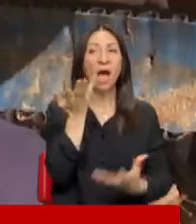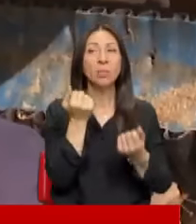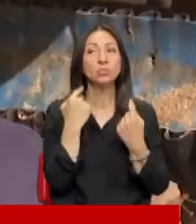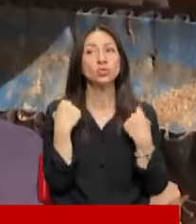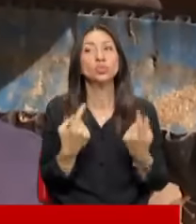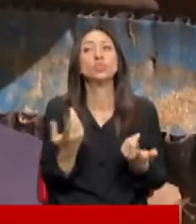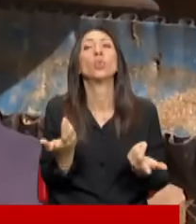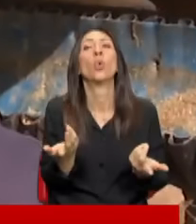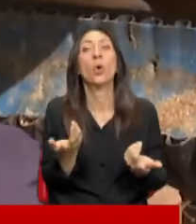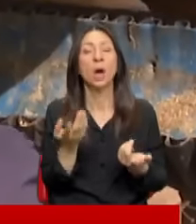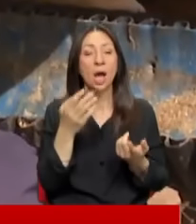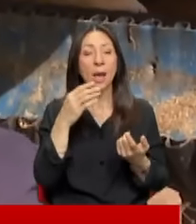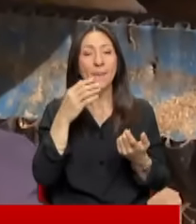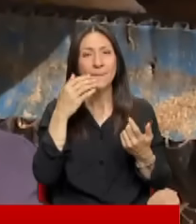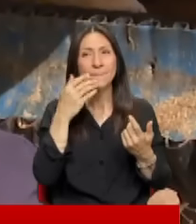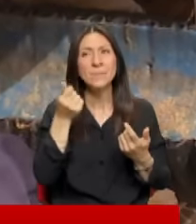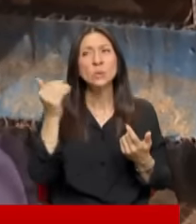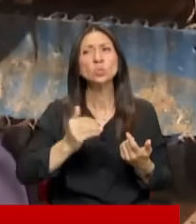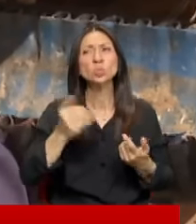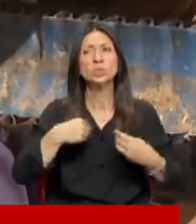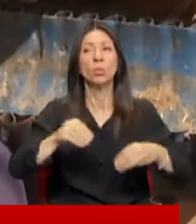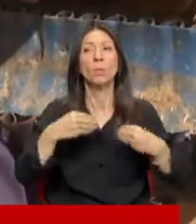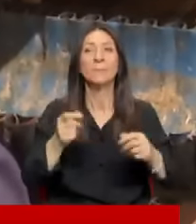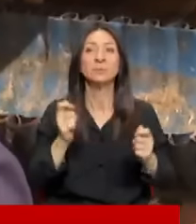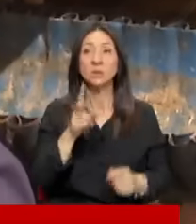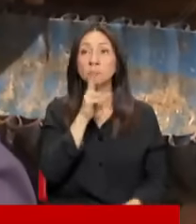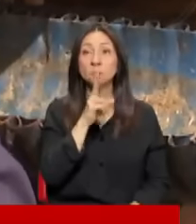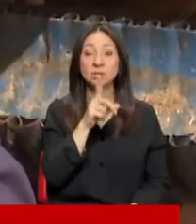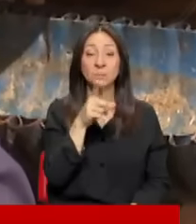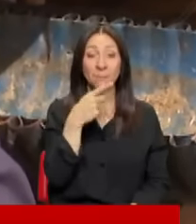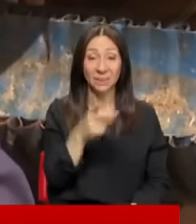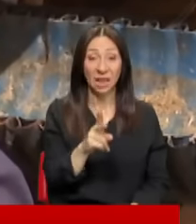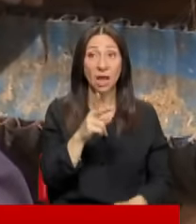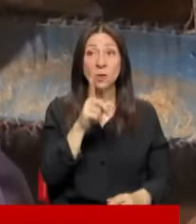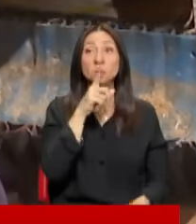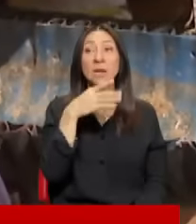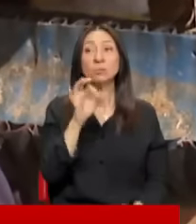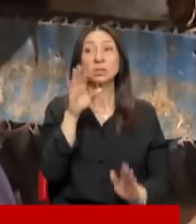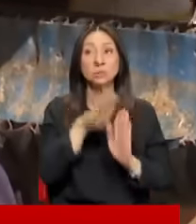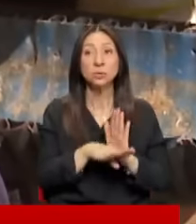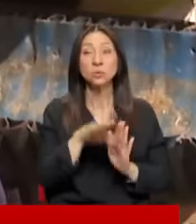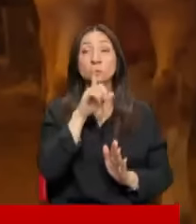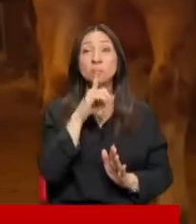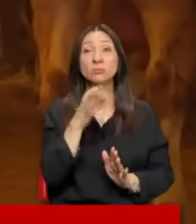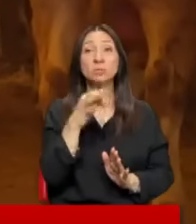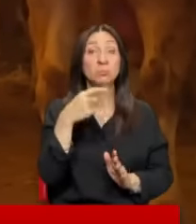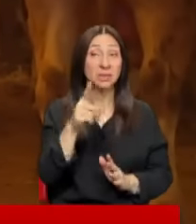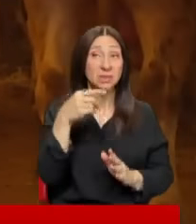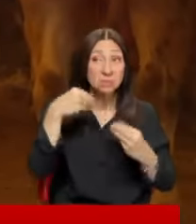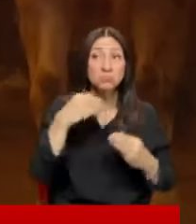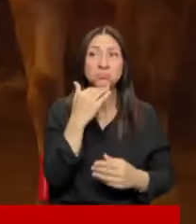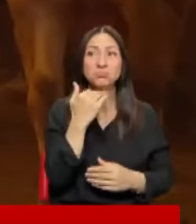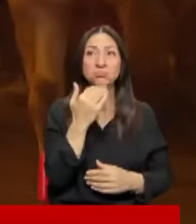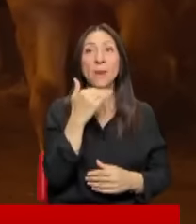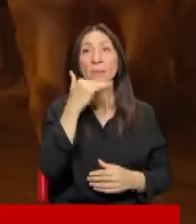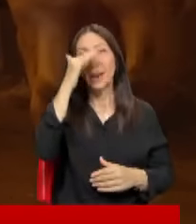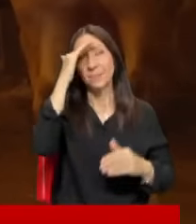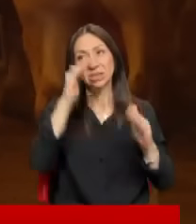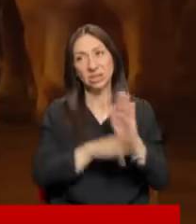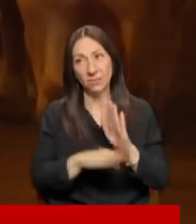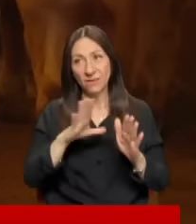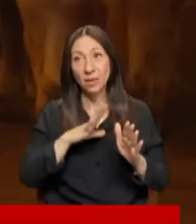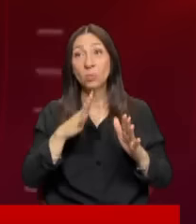azaldı. Hayvan mesela şu an ucuz gidiyor. Bayağı ucuz gidiyor. 220 binlik hayvanı 160 bine düşürdük. 60 bin lira düşürdük. Kurban pazarında bayram indirimi